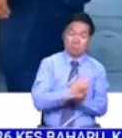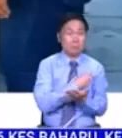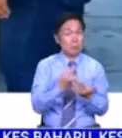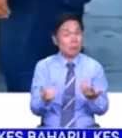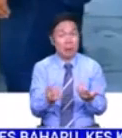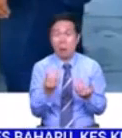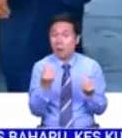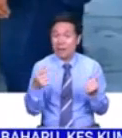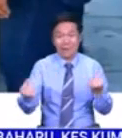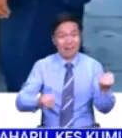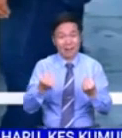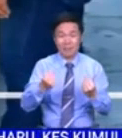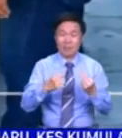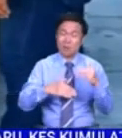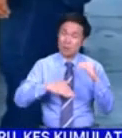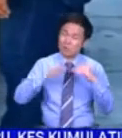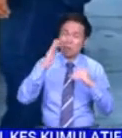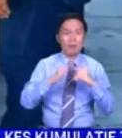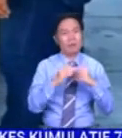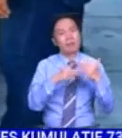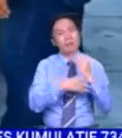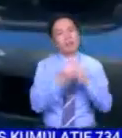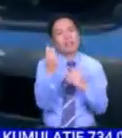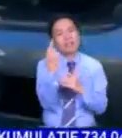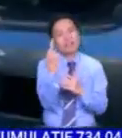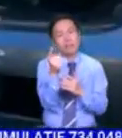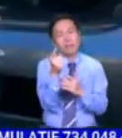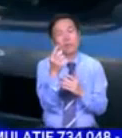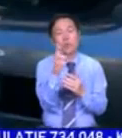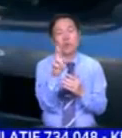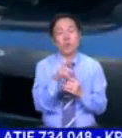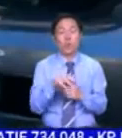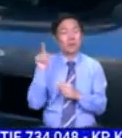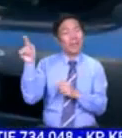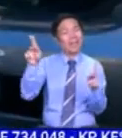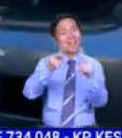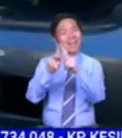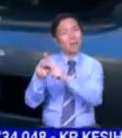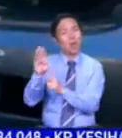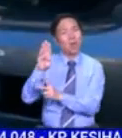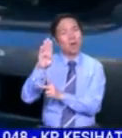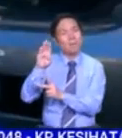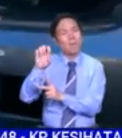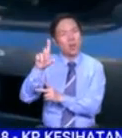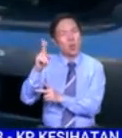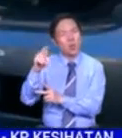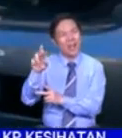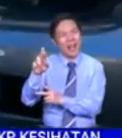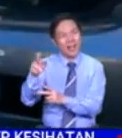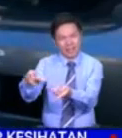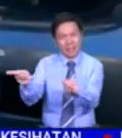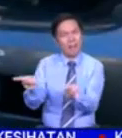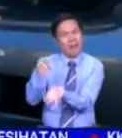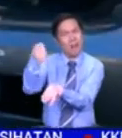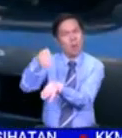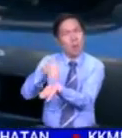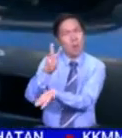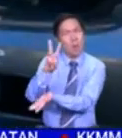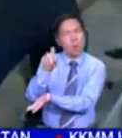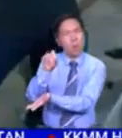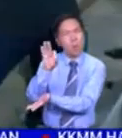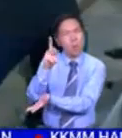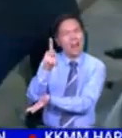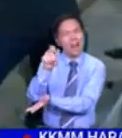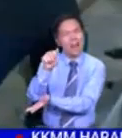termasuk kenderaan melebihi r000 operasi yang dijalankan di kampung belukar wakaf baru itu turut membabitkan agensi